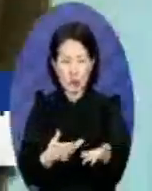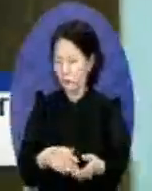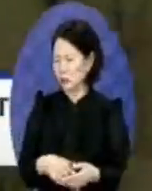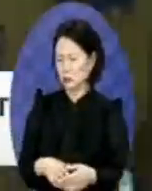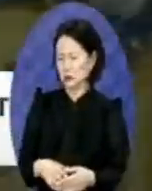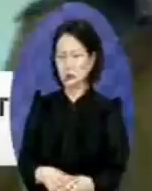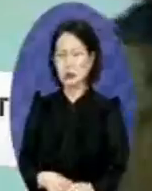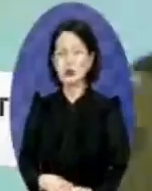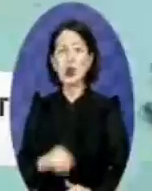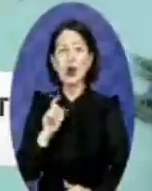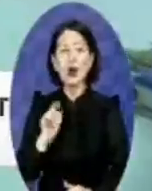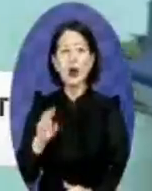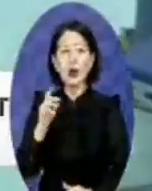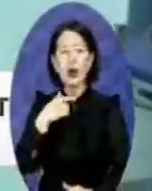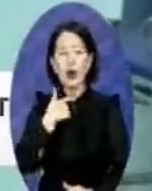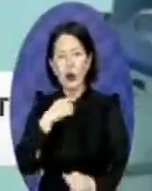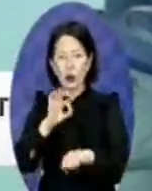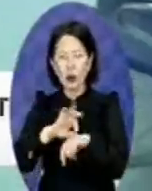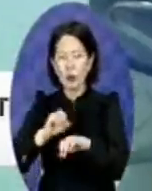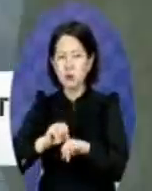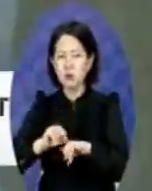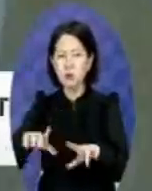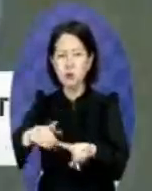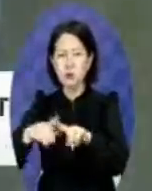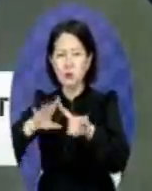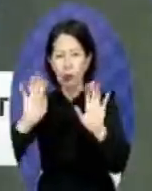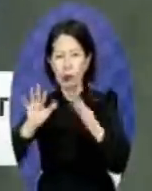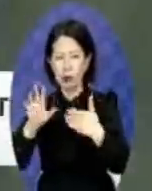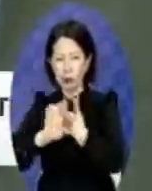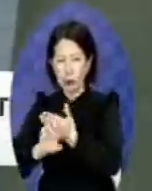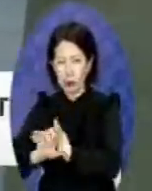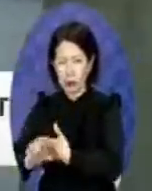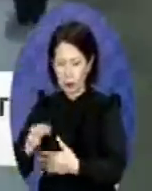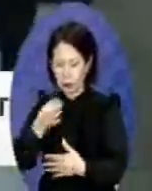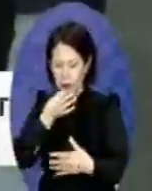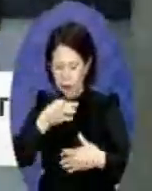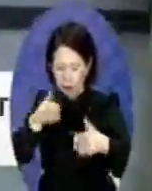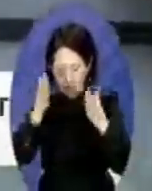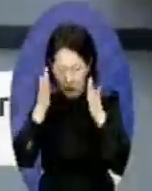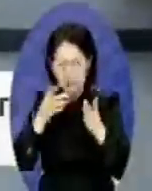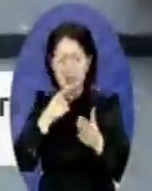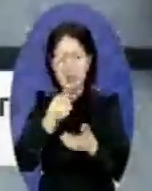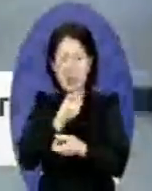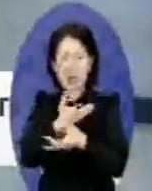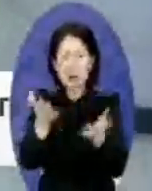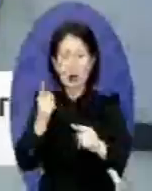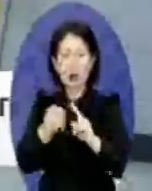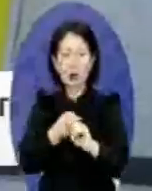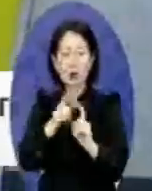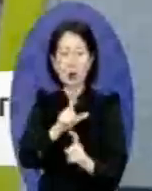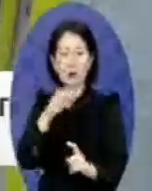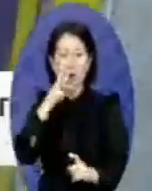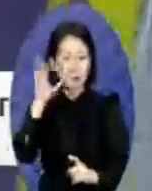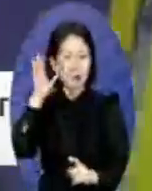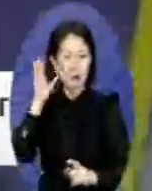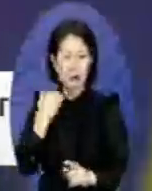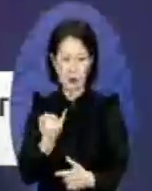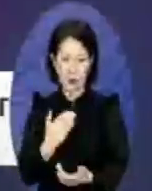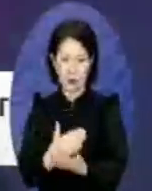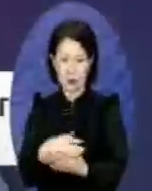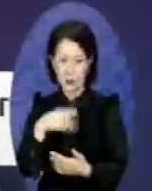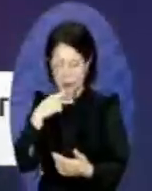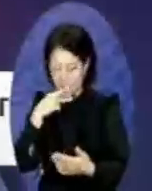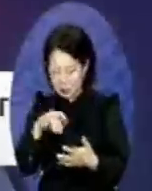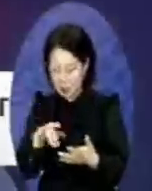Томоогийн вирусын халдварын тархалтыг нэмэгдүүлэхгүй байх зорилгоор үрдсэн сэргийлж гаргасан захирамжийн талаар хүмүүс мэдээлэл муутай байна. За аливаа захирамжийг